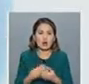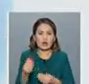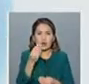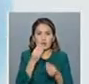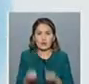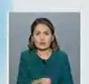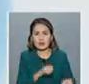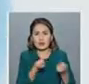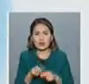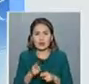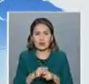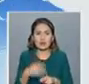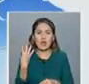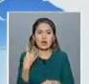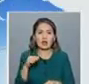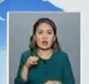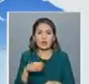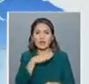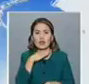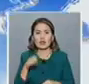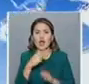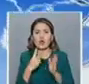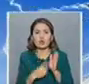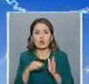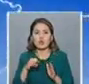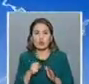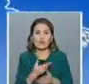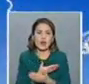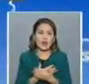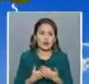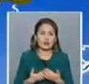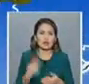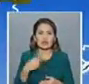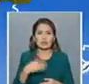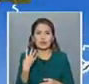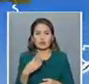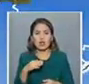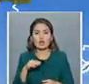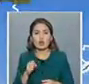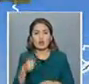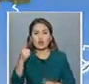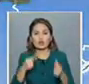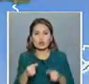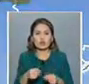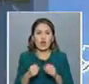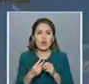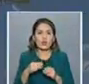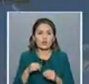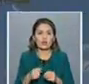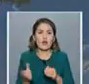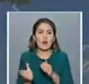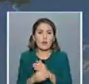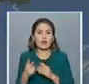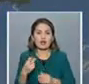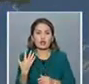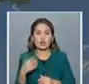645 тонна тауар, оның ішінде 40 тоннасы ет, 17 тоннасы шұжық өнімдері, 24 тонна сүт өнімдері, 12 тонна балық, 250